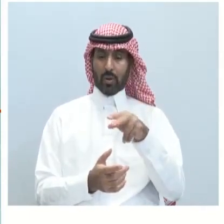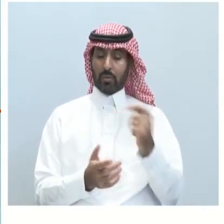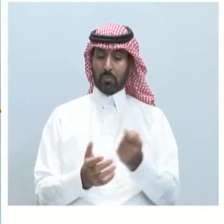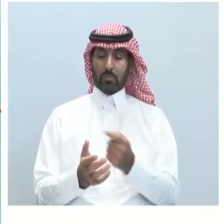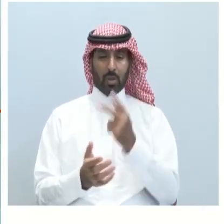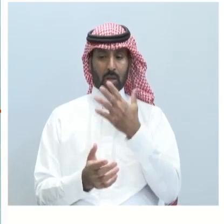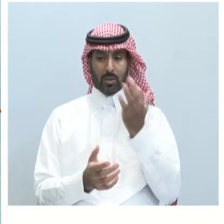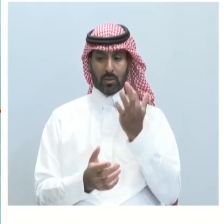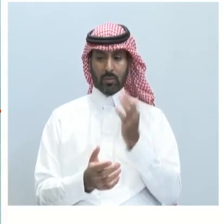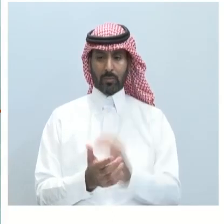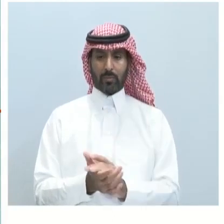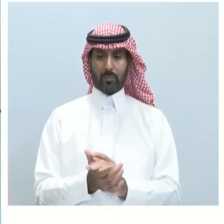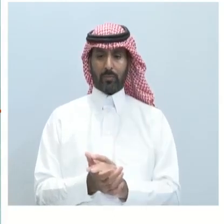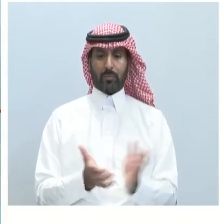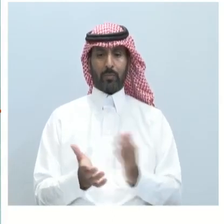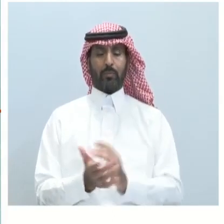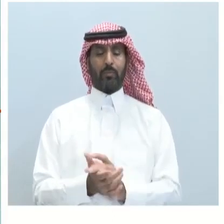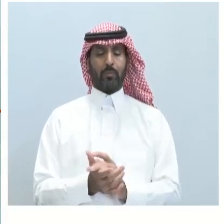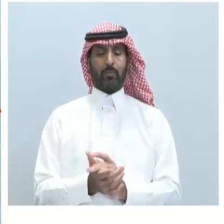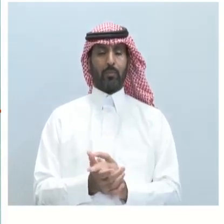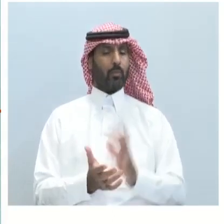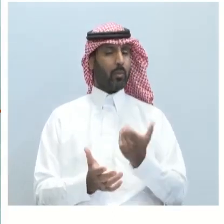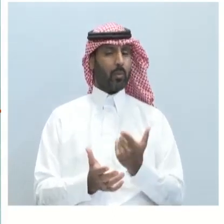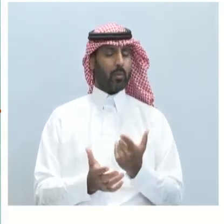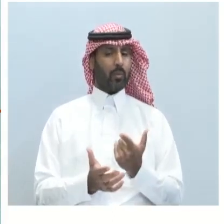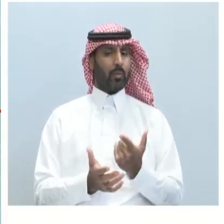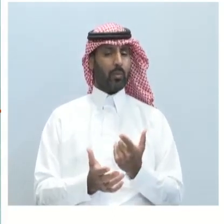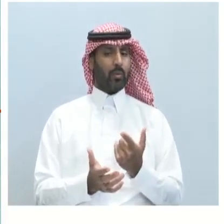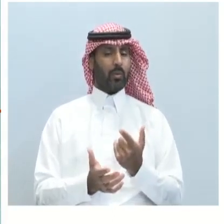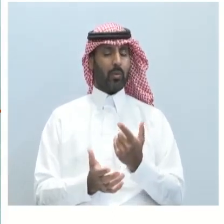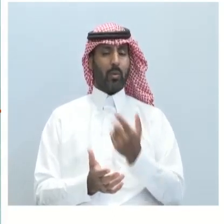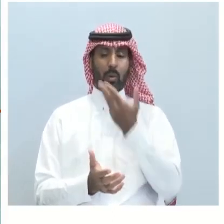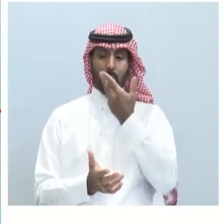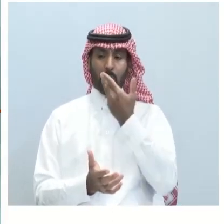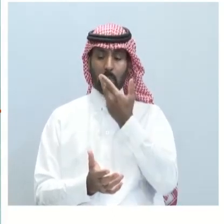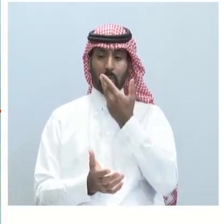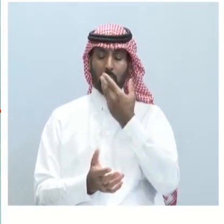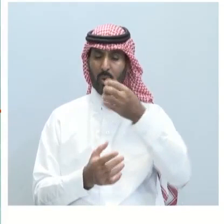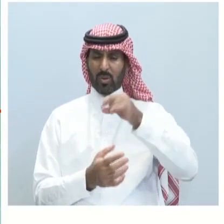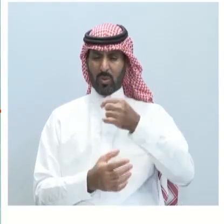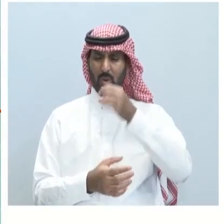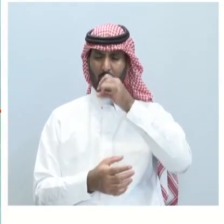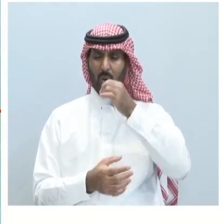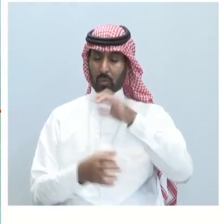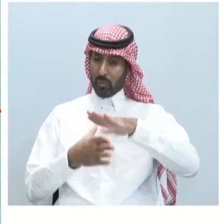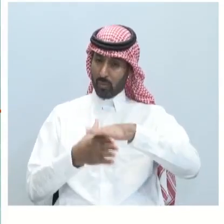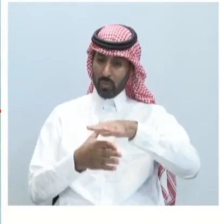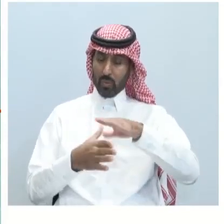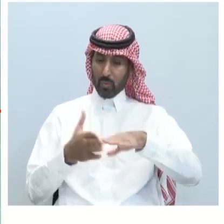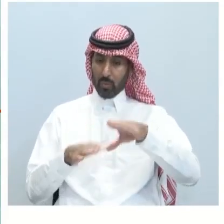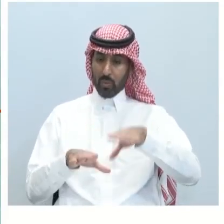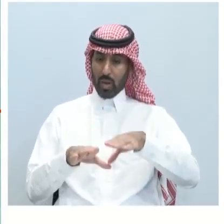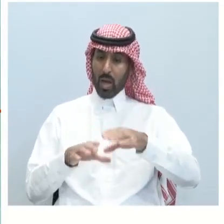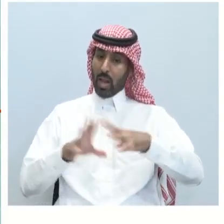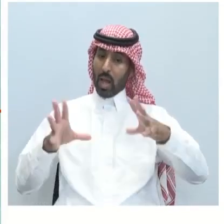اقدر احلها بالنظر طيب الان مين المحلول عندي هنا هل هو حمضي وهو قاعدي او متعادل مين الاكبر عندي